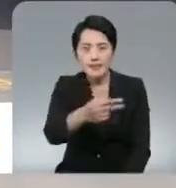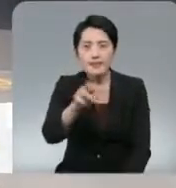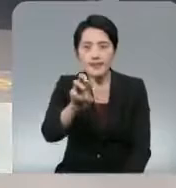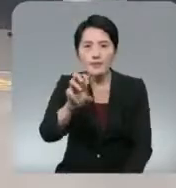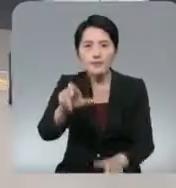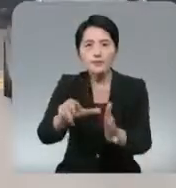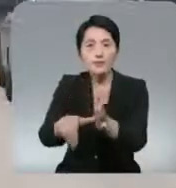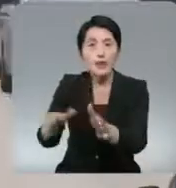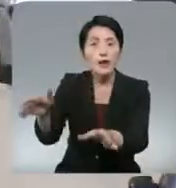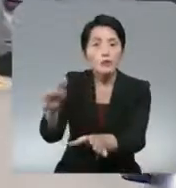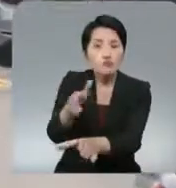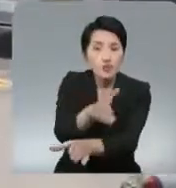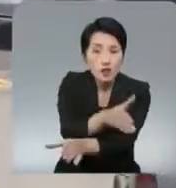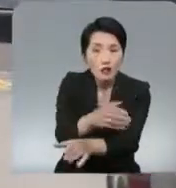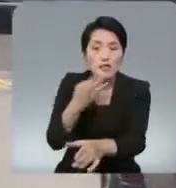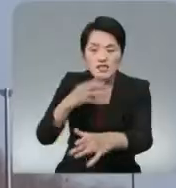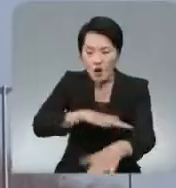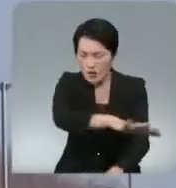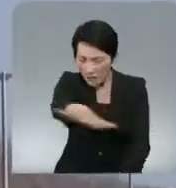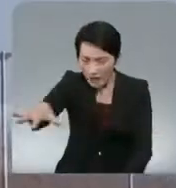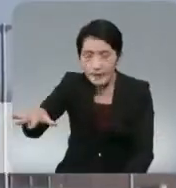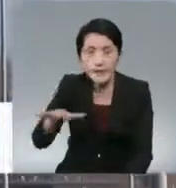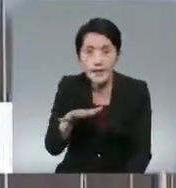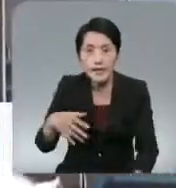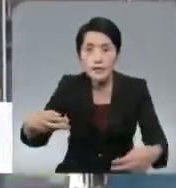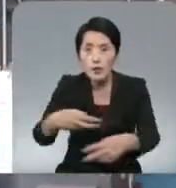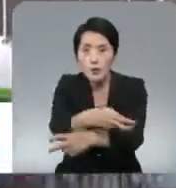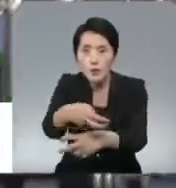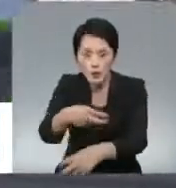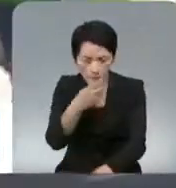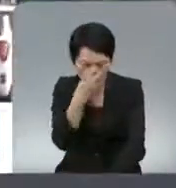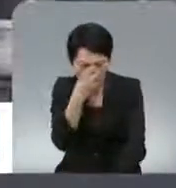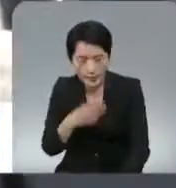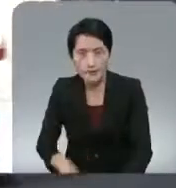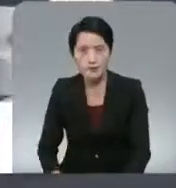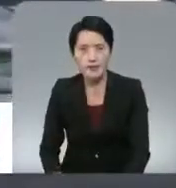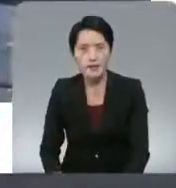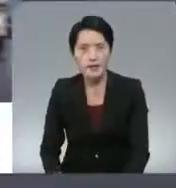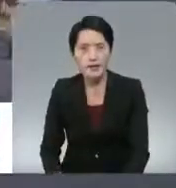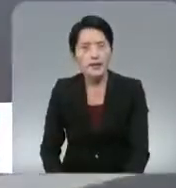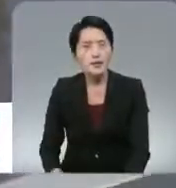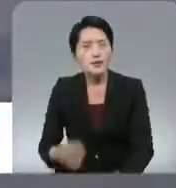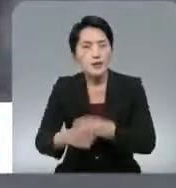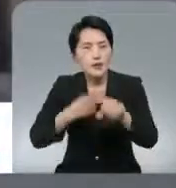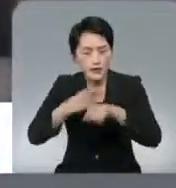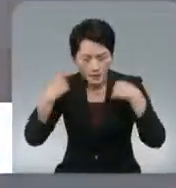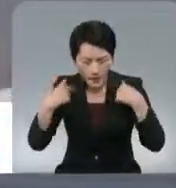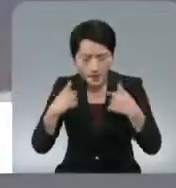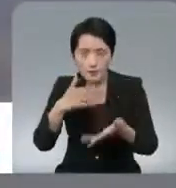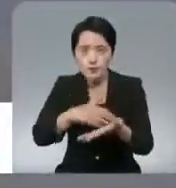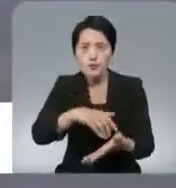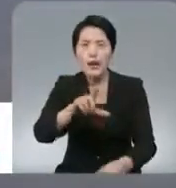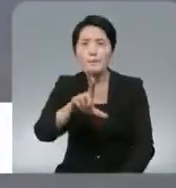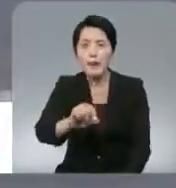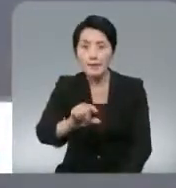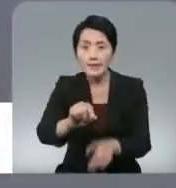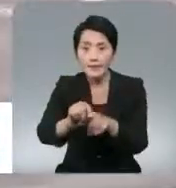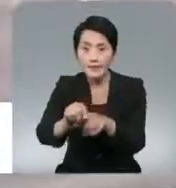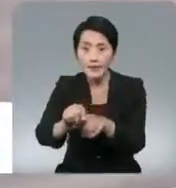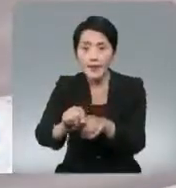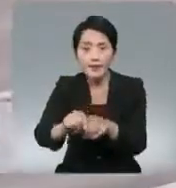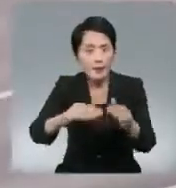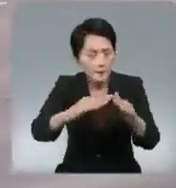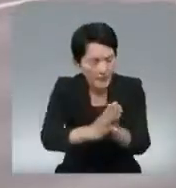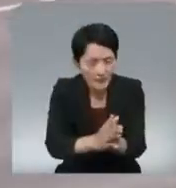2025 thành phố sẽ mở rộng đối tượng cấm là xe có lượng xả thải mức 4 đi vào khu vực giao thông xanh nằm phía trong bốn cửa ngõ